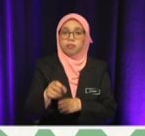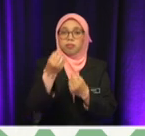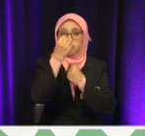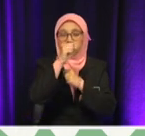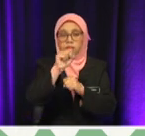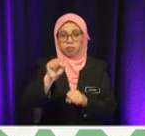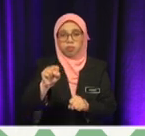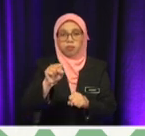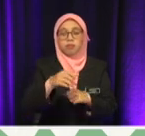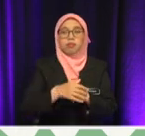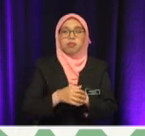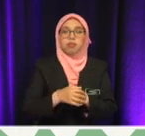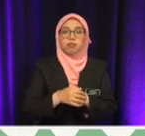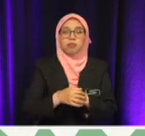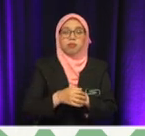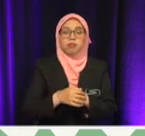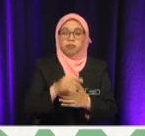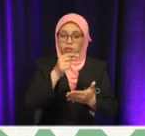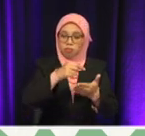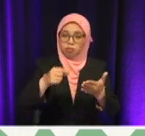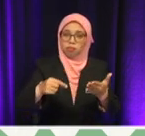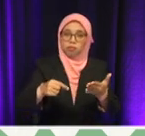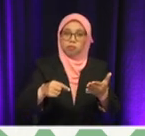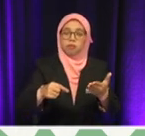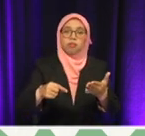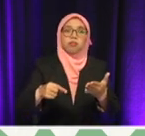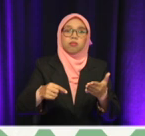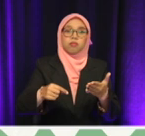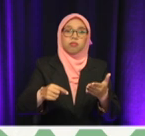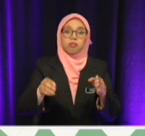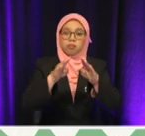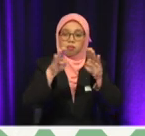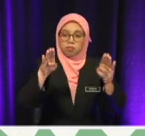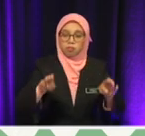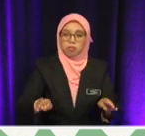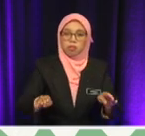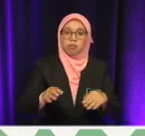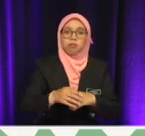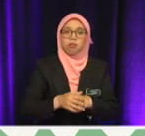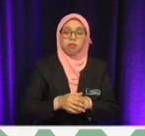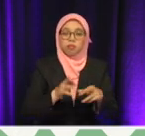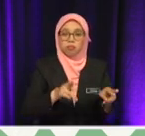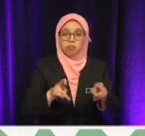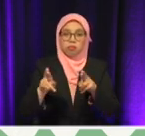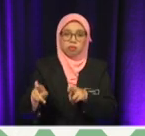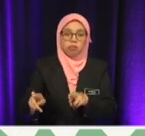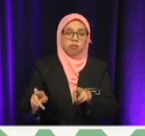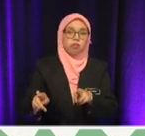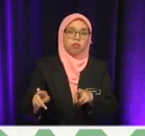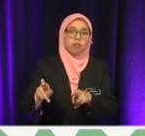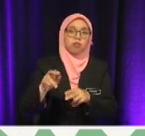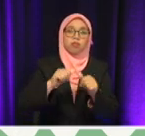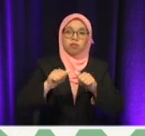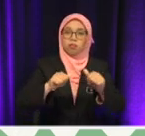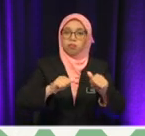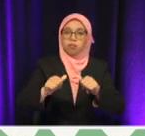borang RPA ataupun borang perancangan aktiviti. Baik, murid-murid, borang perancangan aktiviti yang berada di hadapan